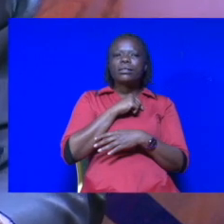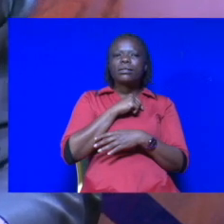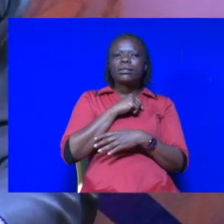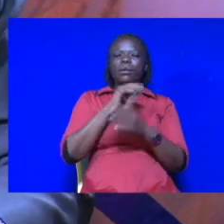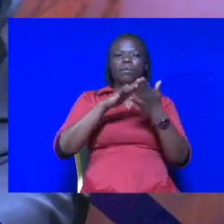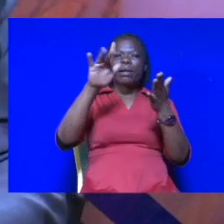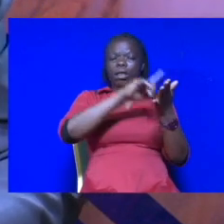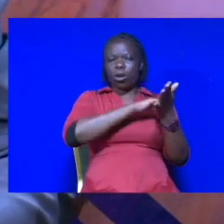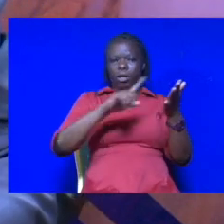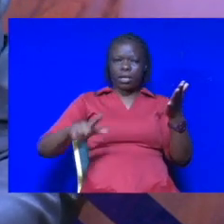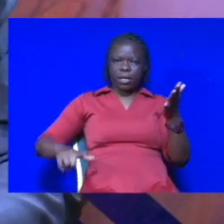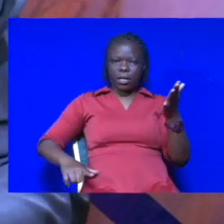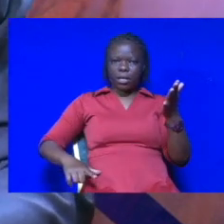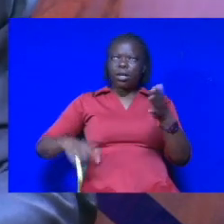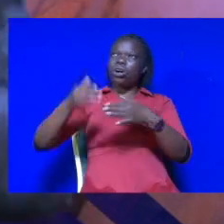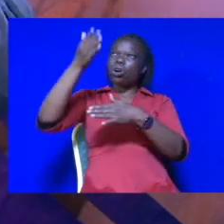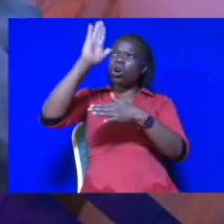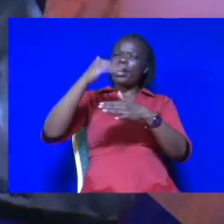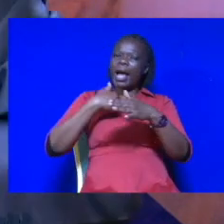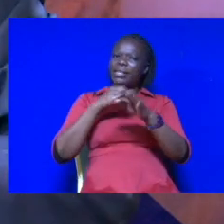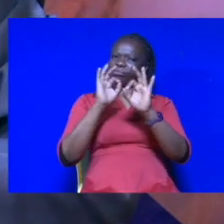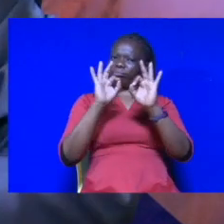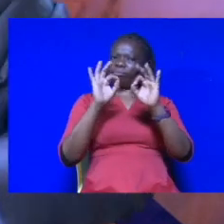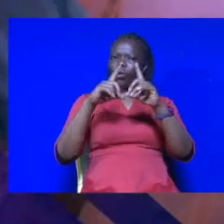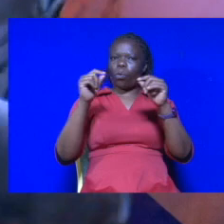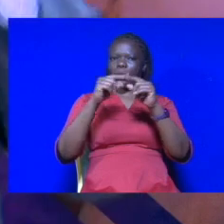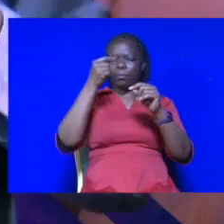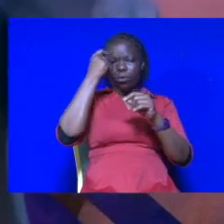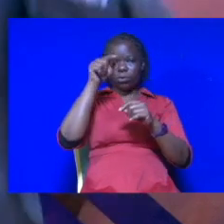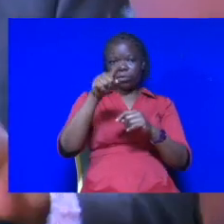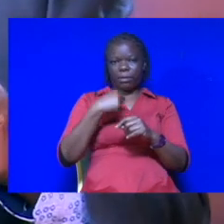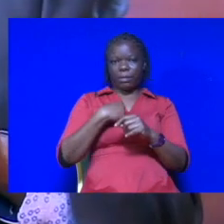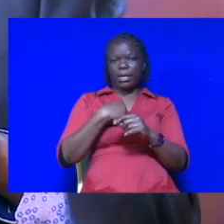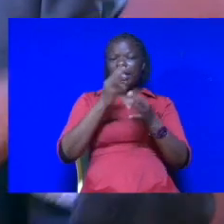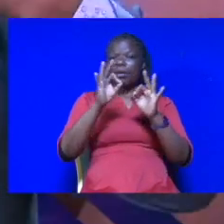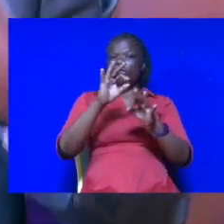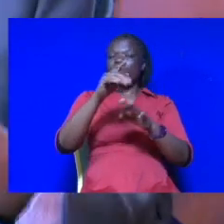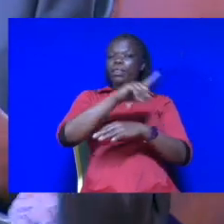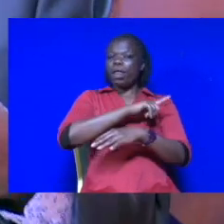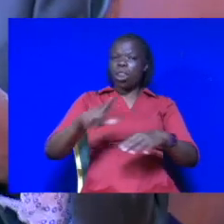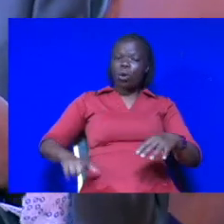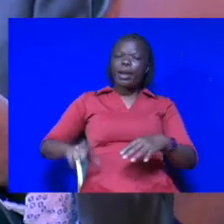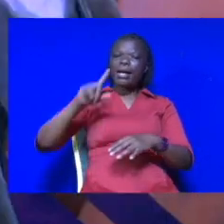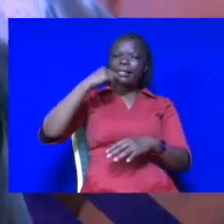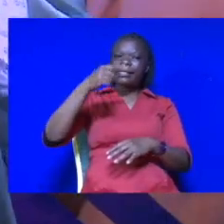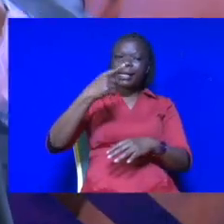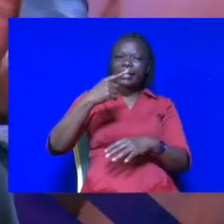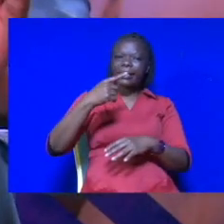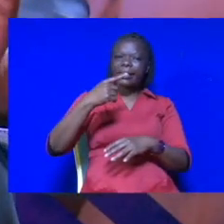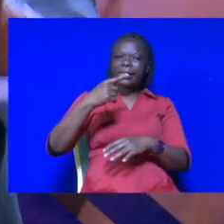Bwana asifiwe, Bwana na maneno mazuri sana kwa ajili yako na mimi. Hata kama Bwana amesema, anataka,